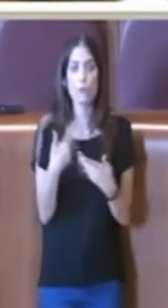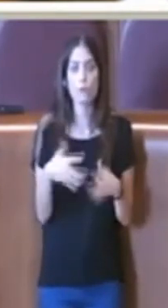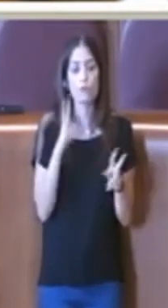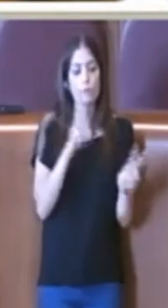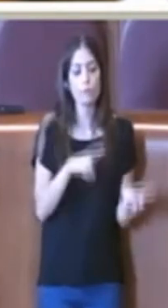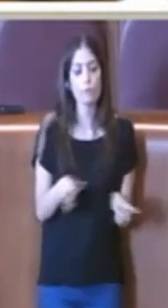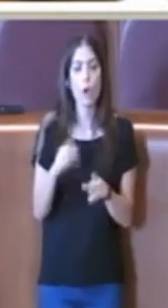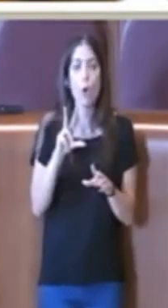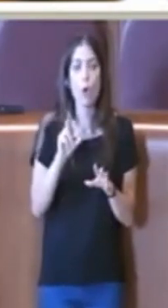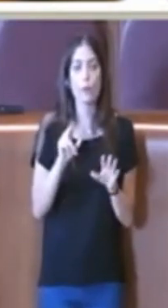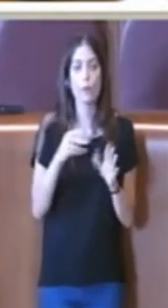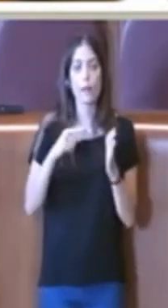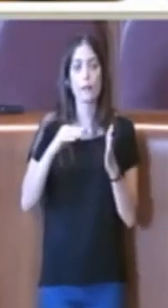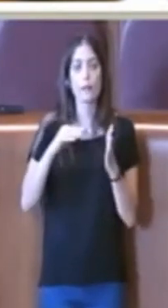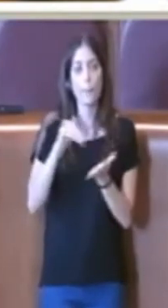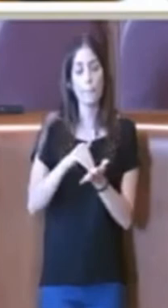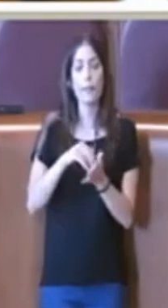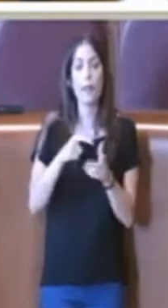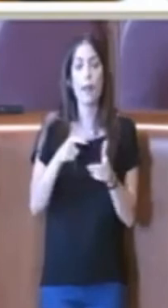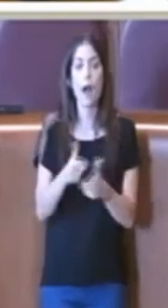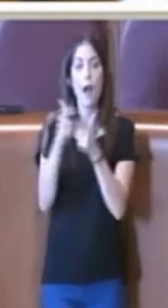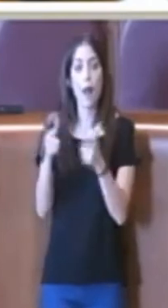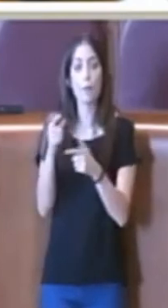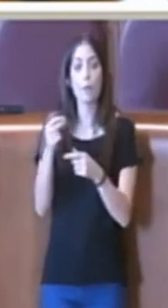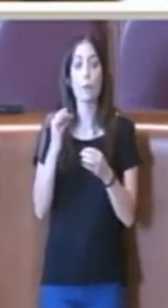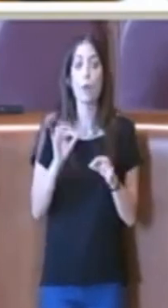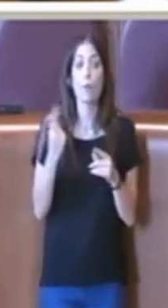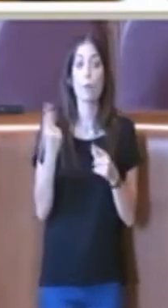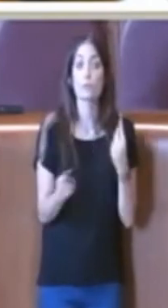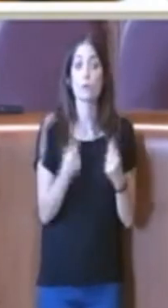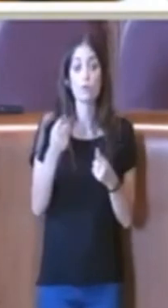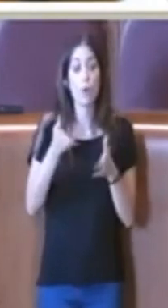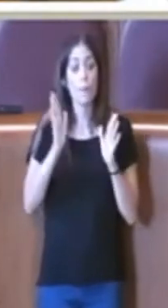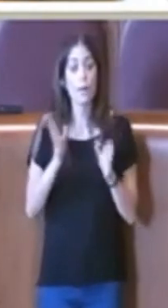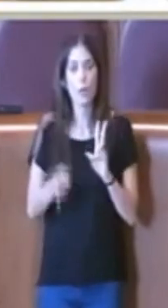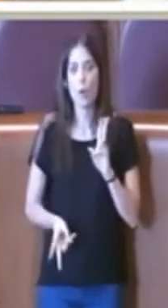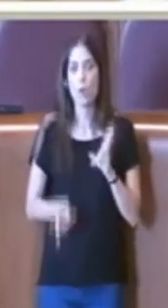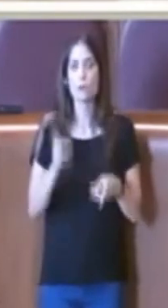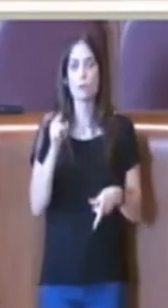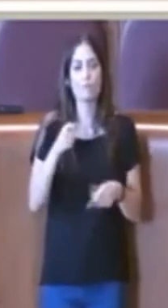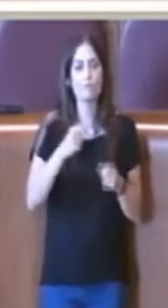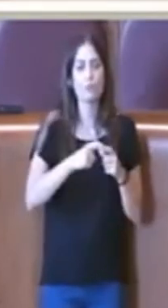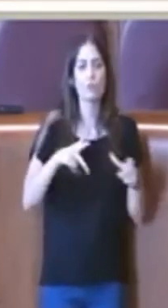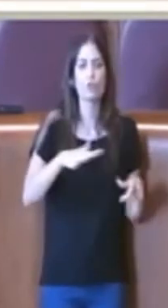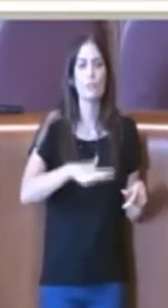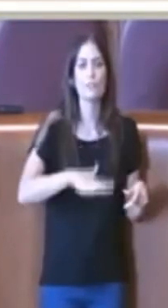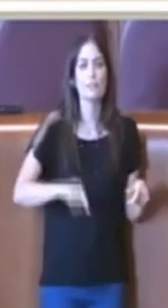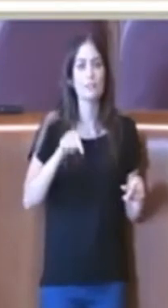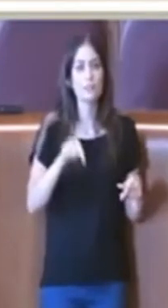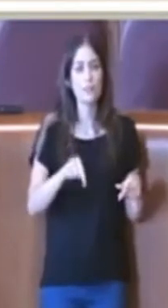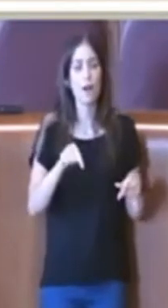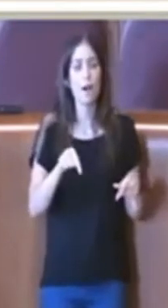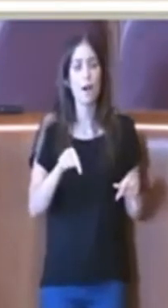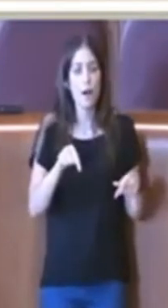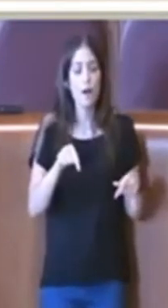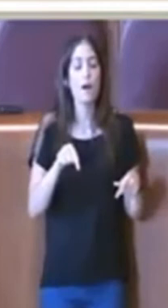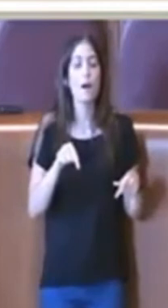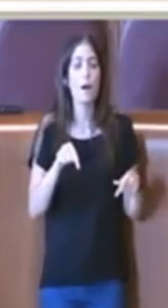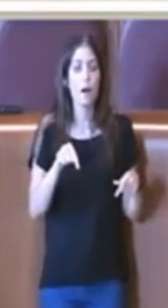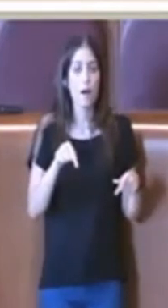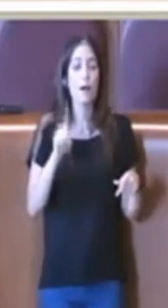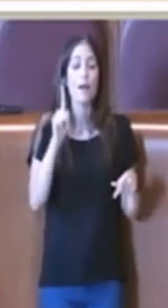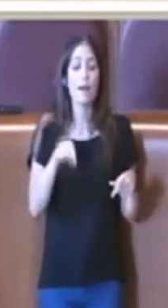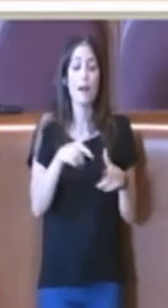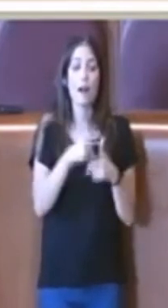controllati 80 mila alberi soprattutto nelle situazioni più pericolose per la città e gli